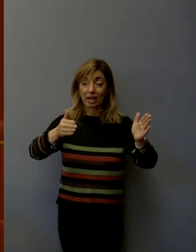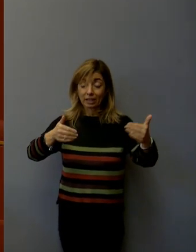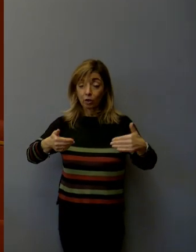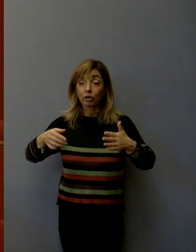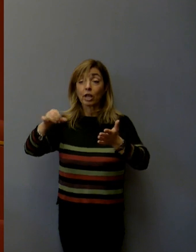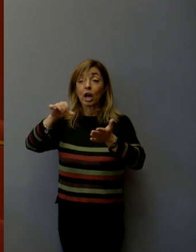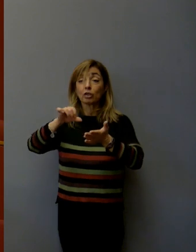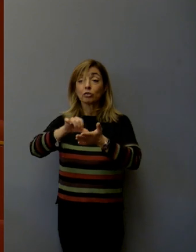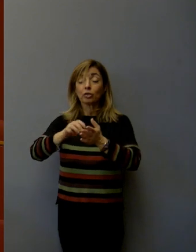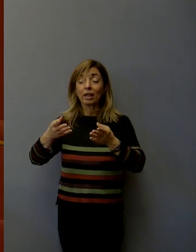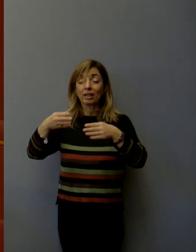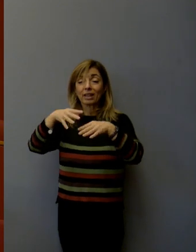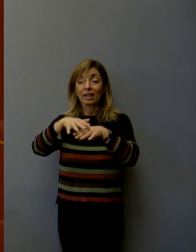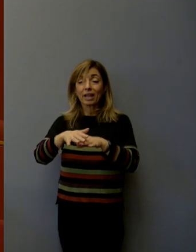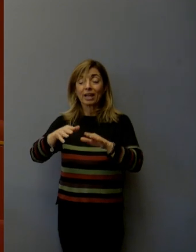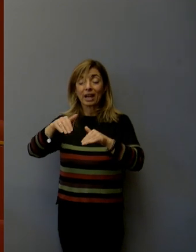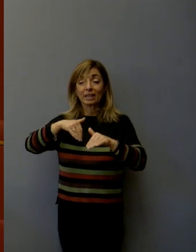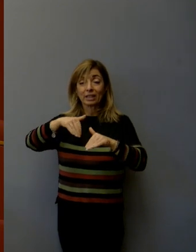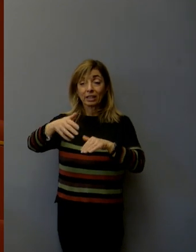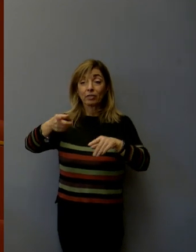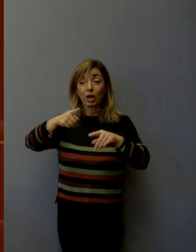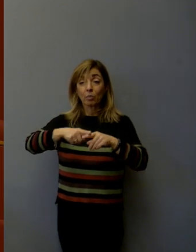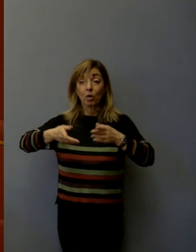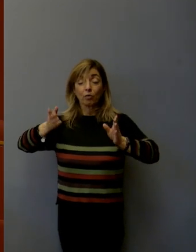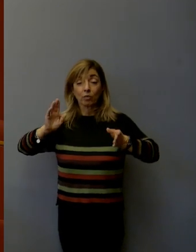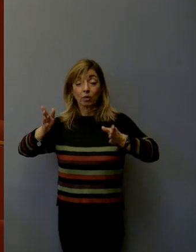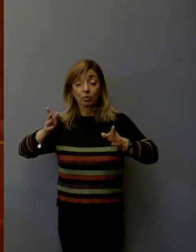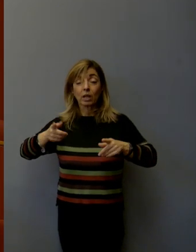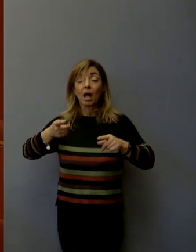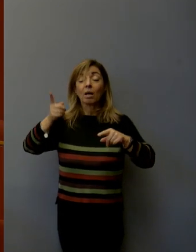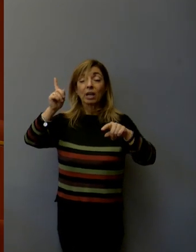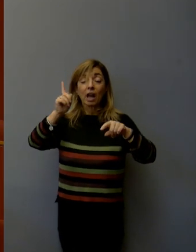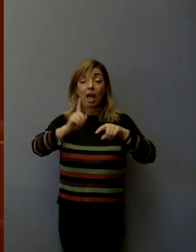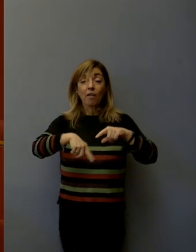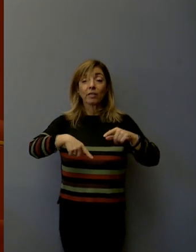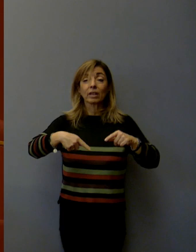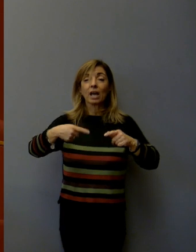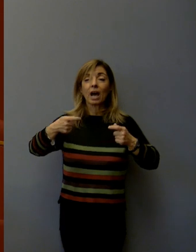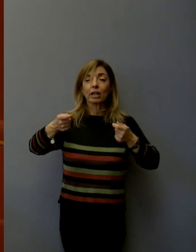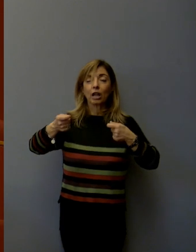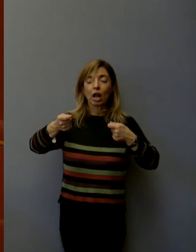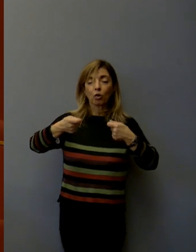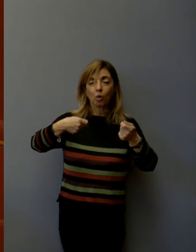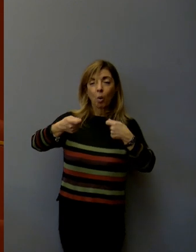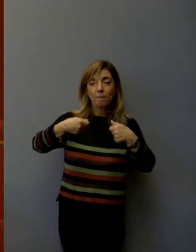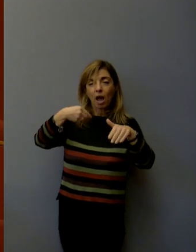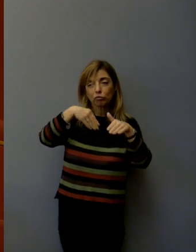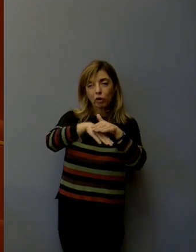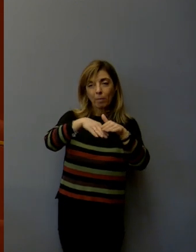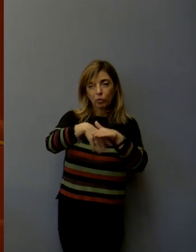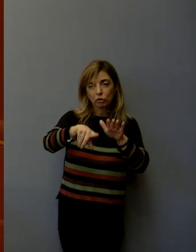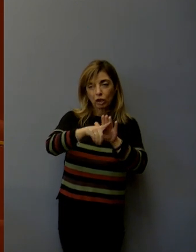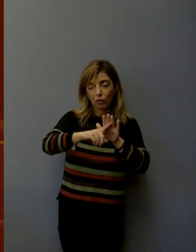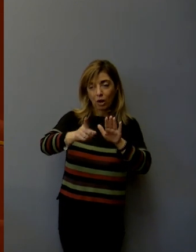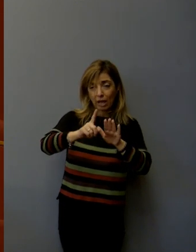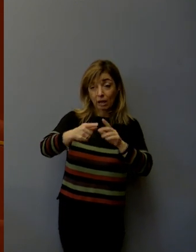dell'ordine al fine di impedire al diffondersi delle pratiche di Commercio abusive illegale dannoso per il tessuto commerciale ma anche fonte